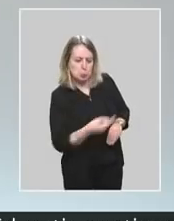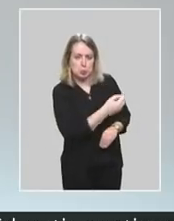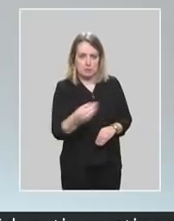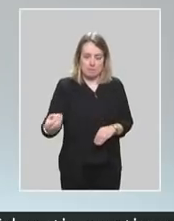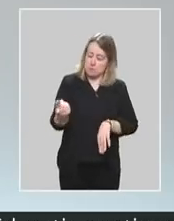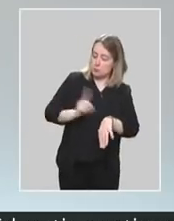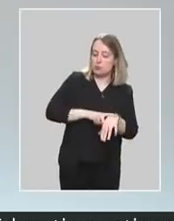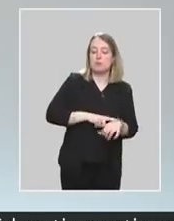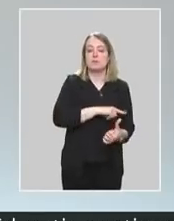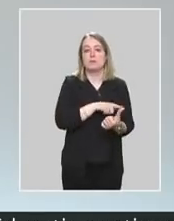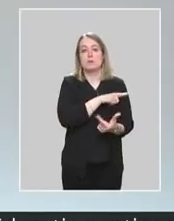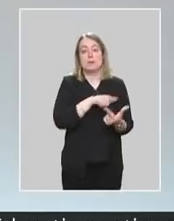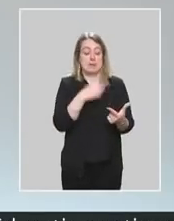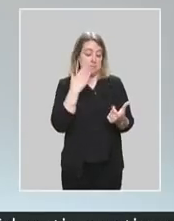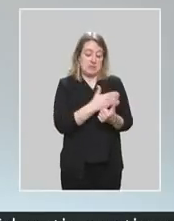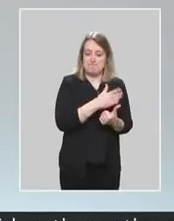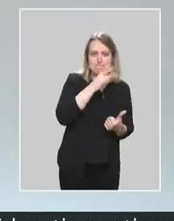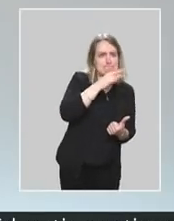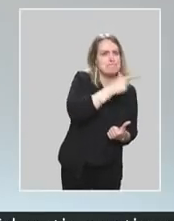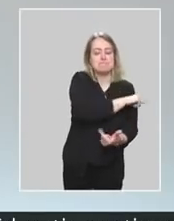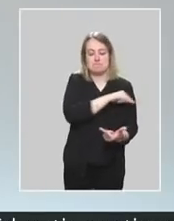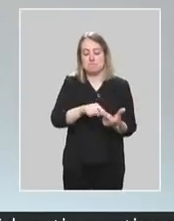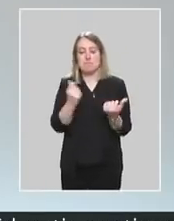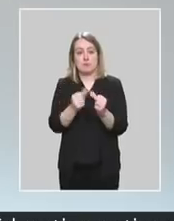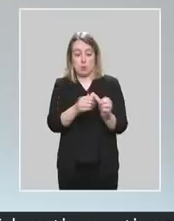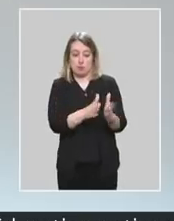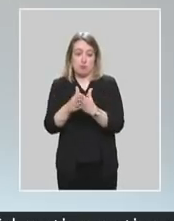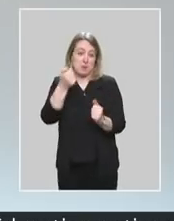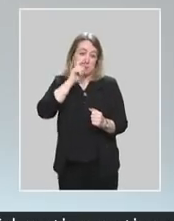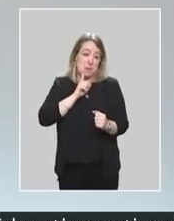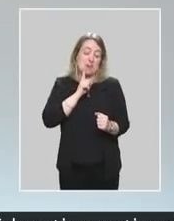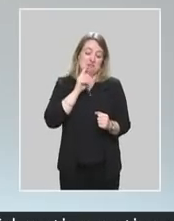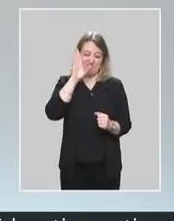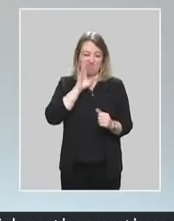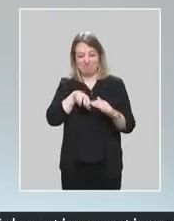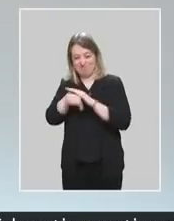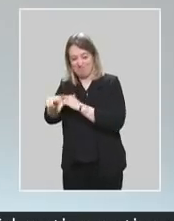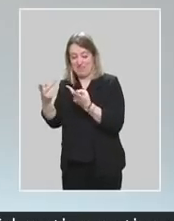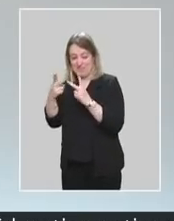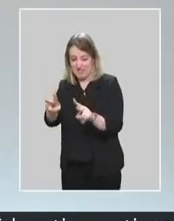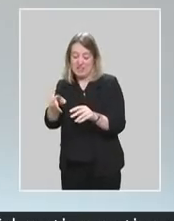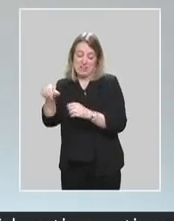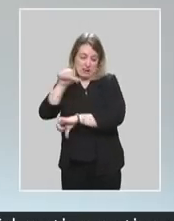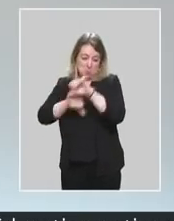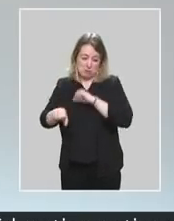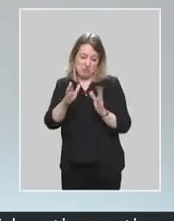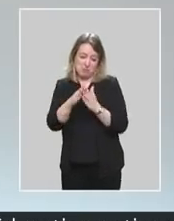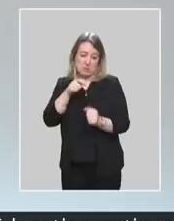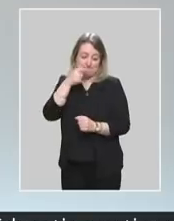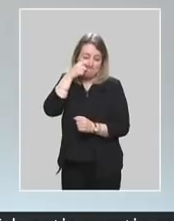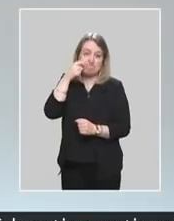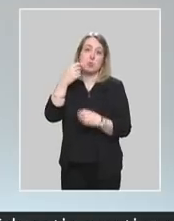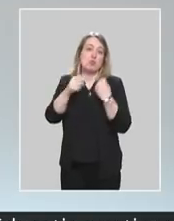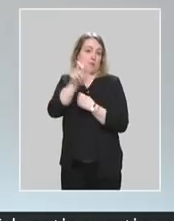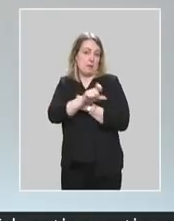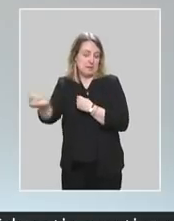modalité quand la première modalité n'est pas possible, c'est-à-dire demander aux parents en ville de faire tester les enfants, et donc l'enfant peut